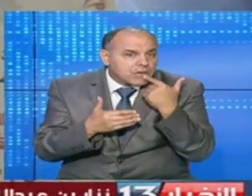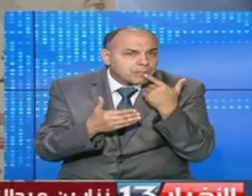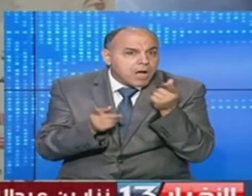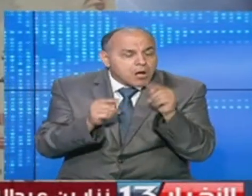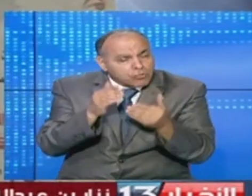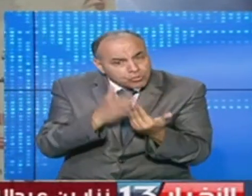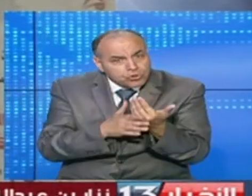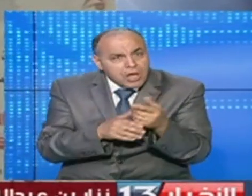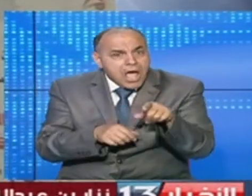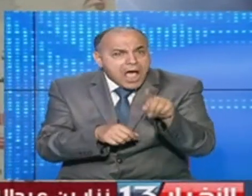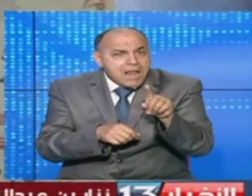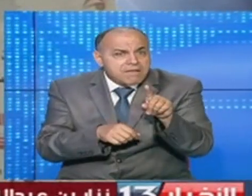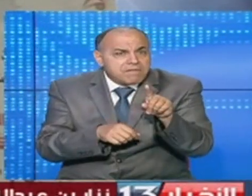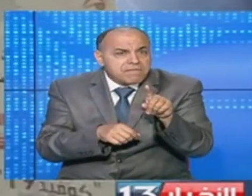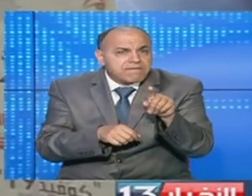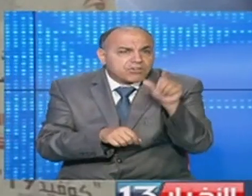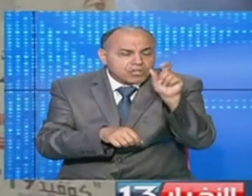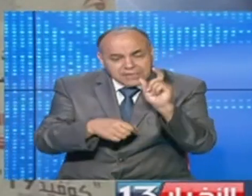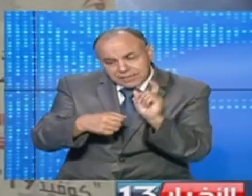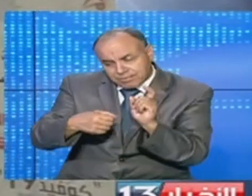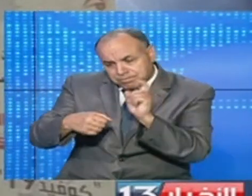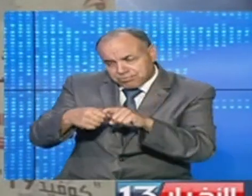الف مواطن